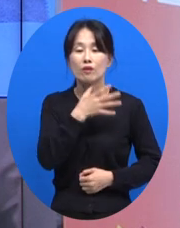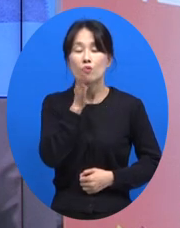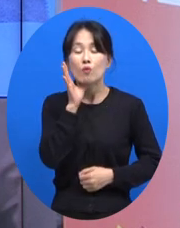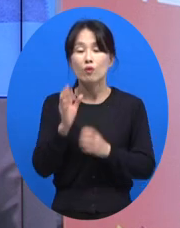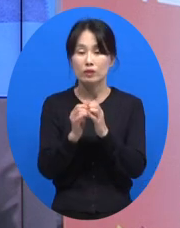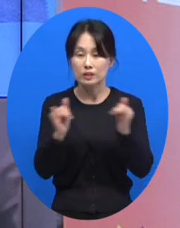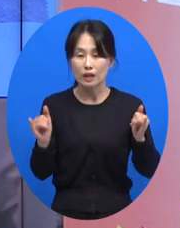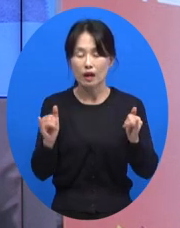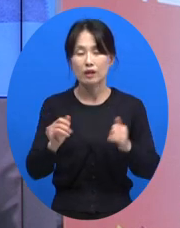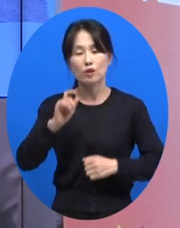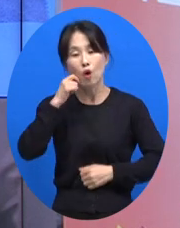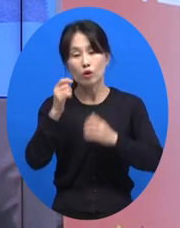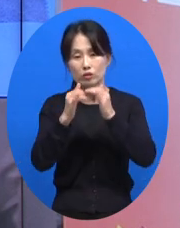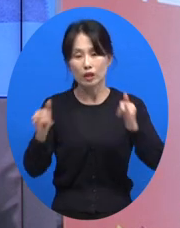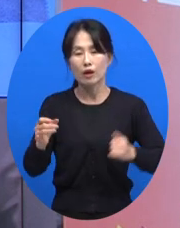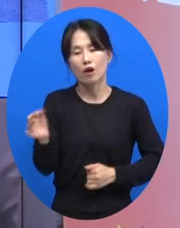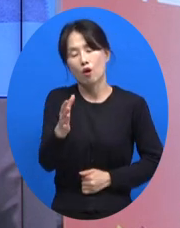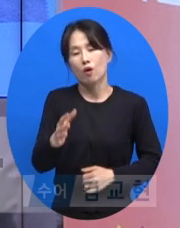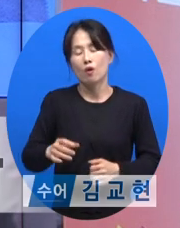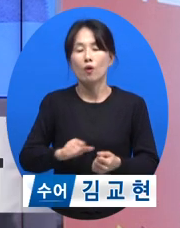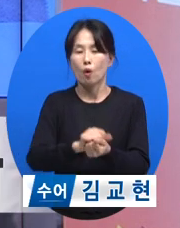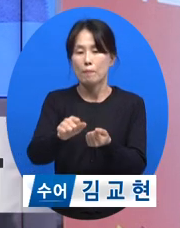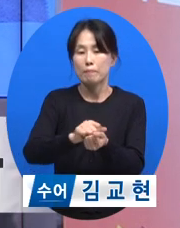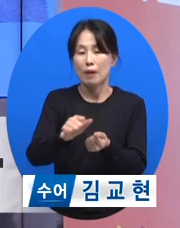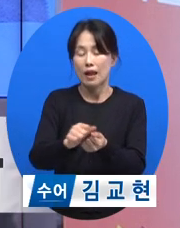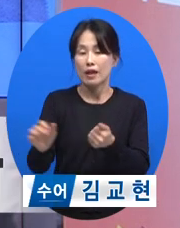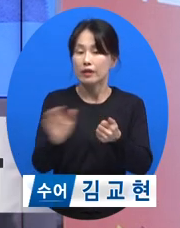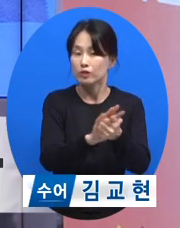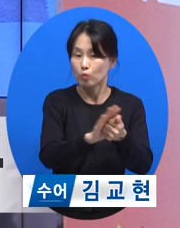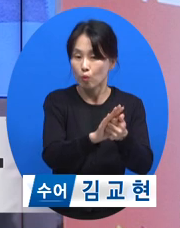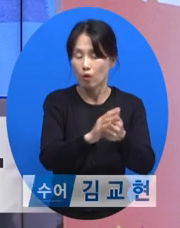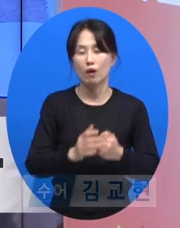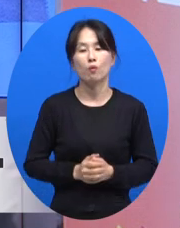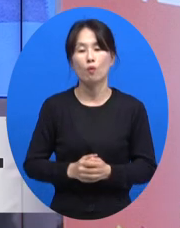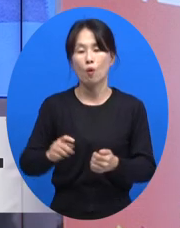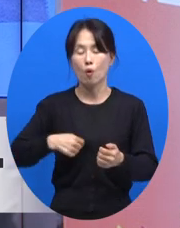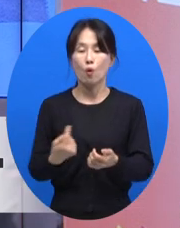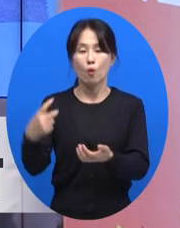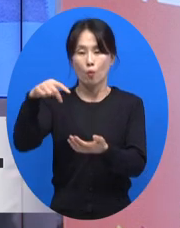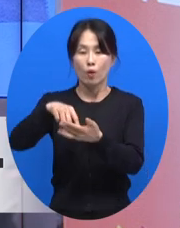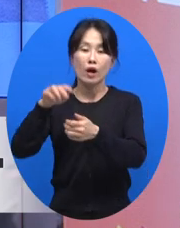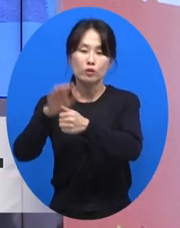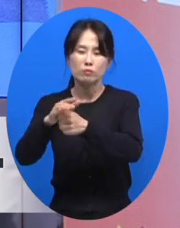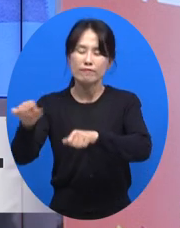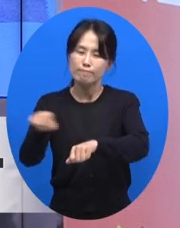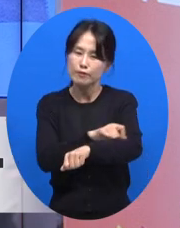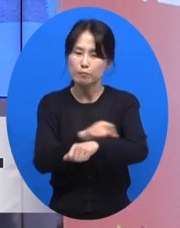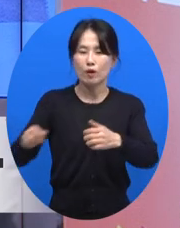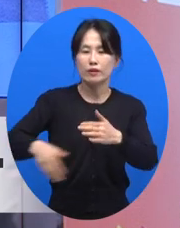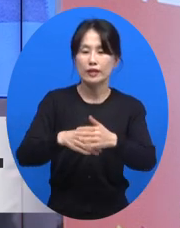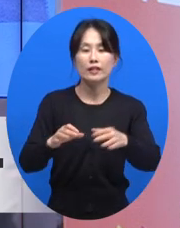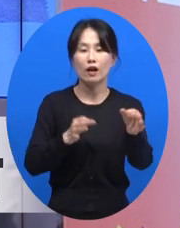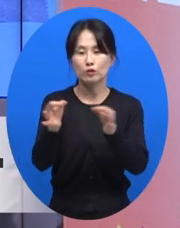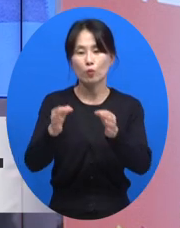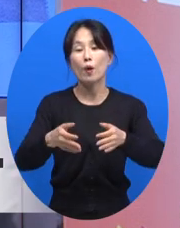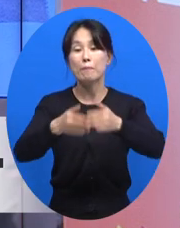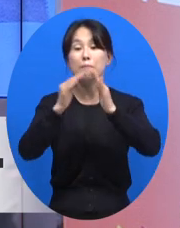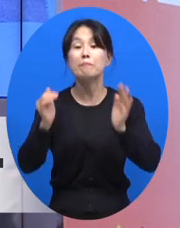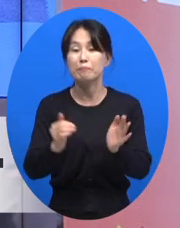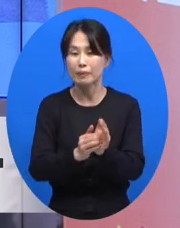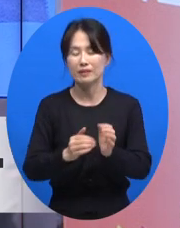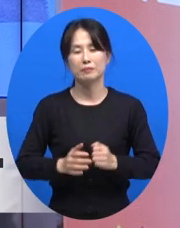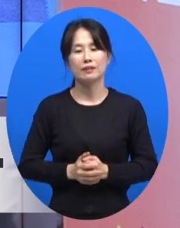국가 어르신 등 취약계층에겐 무료로 세탁 서비스를 해주고 저소득층 주민들의 자활까지 돕는 특별한 세탁소가 경기도에